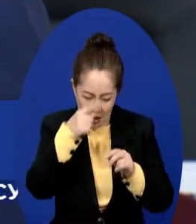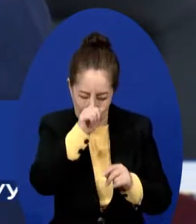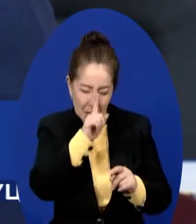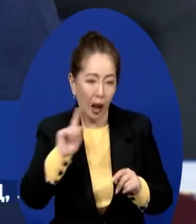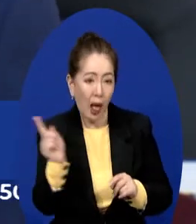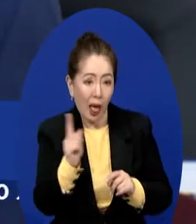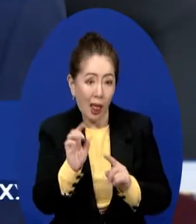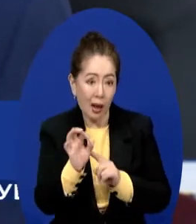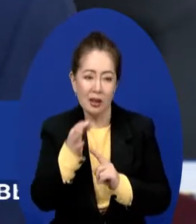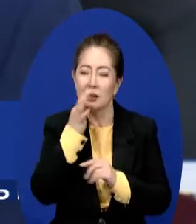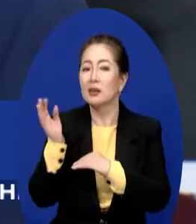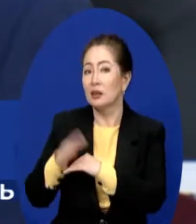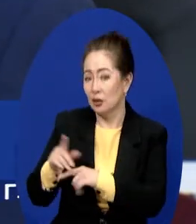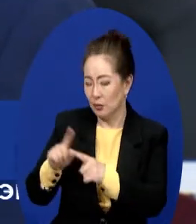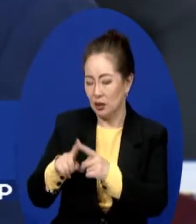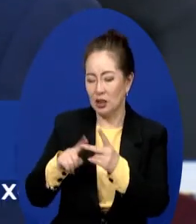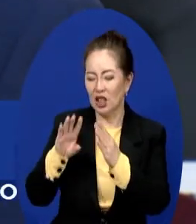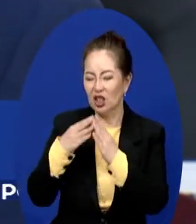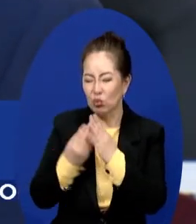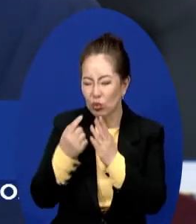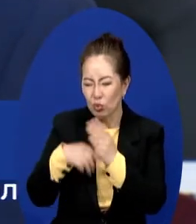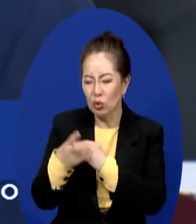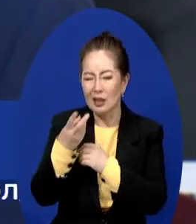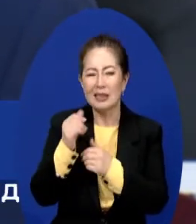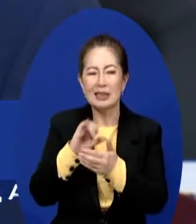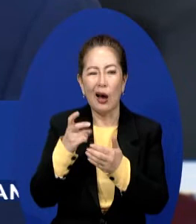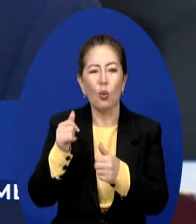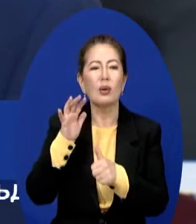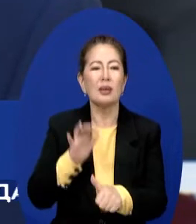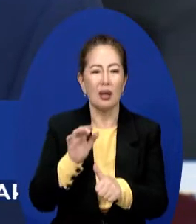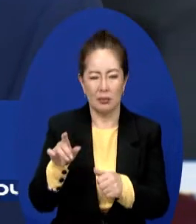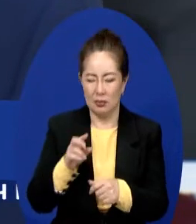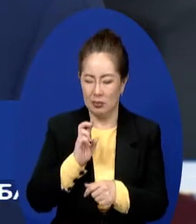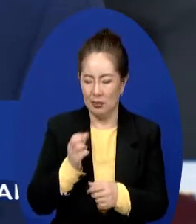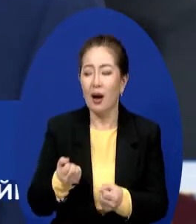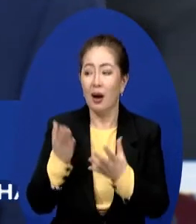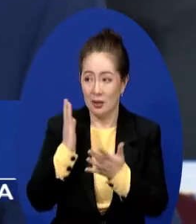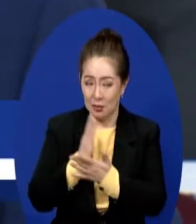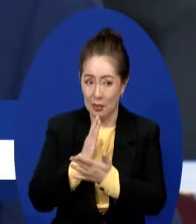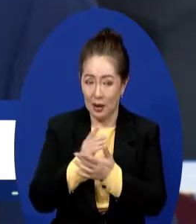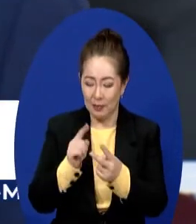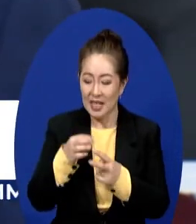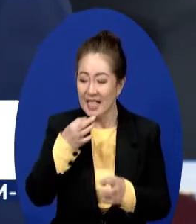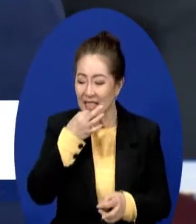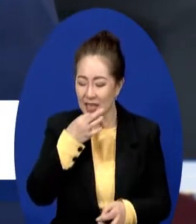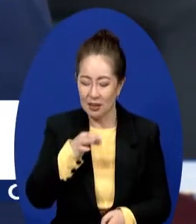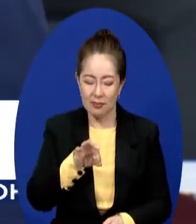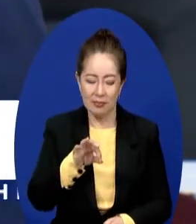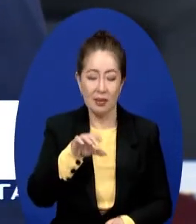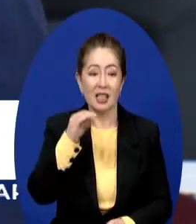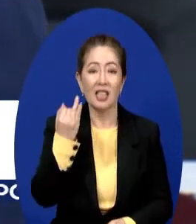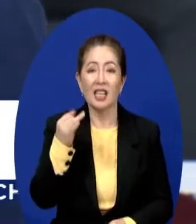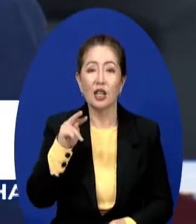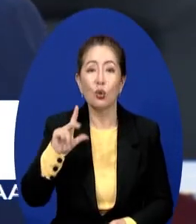чанар алдж байна, өрх гэрд үзүүлж байгаа санхүүгийн дарамт бий болж байна тийм. Ийм учраас энэ эрт илрүүлэх үзлэг шинжилгээг